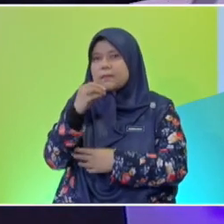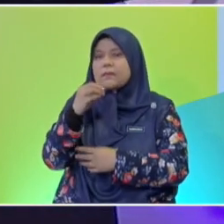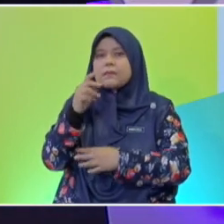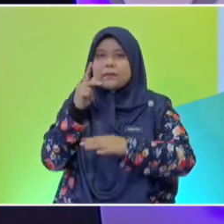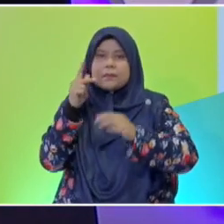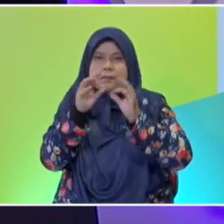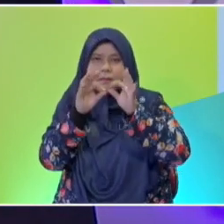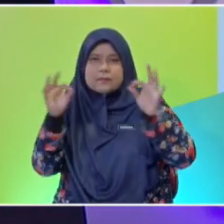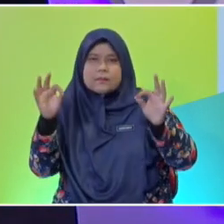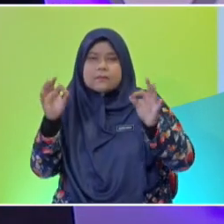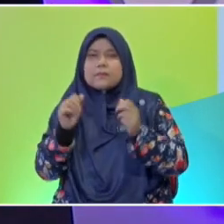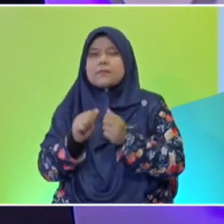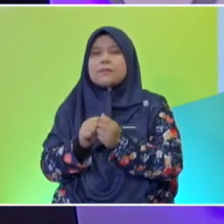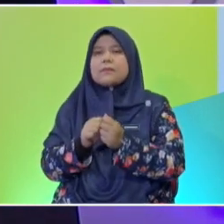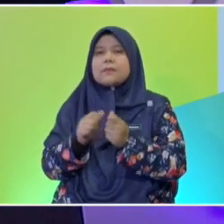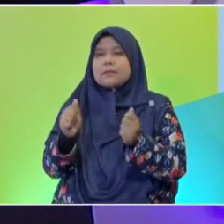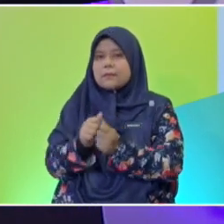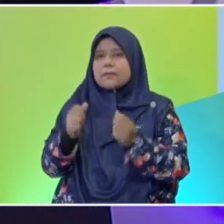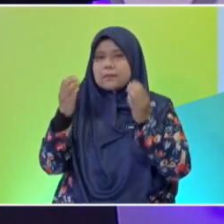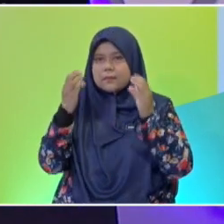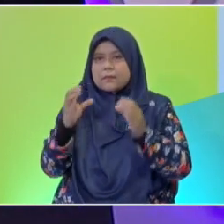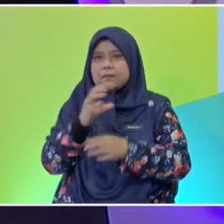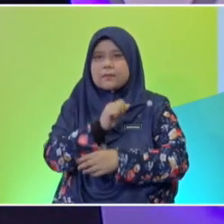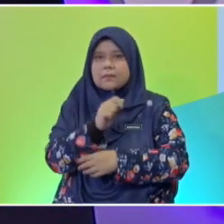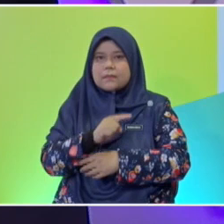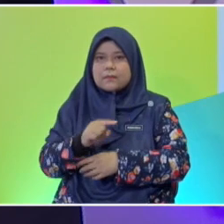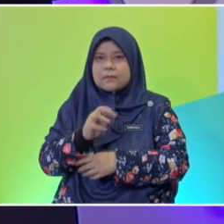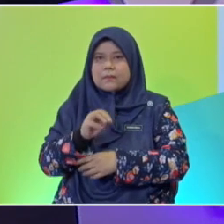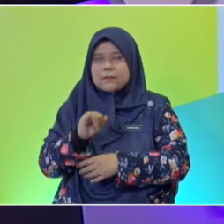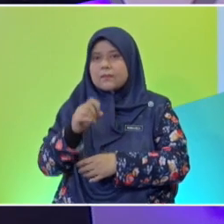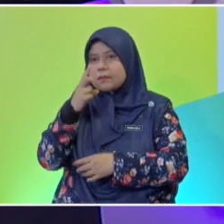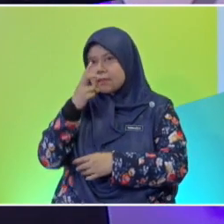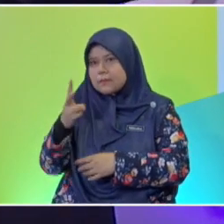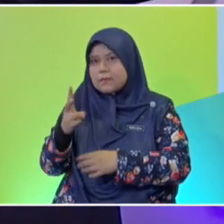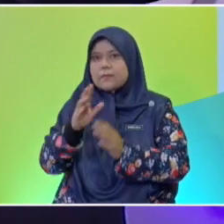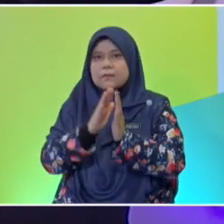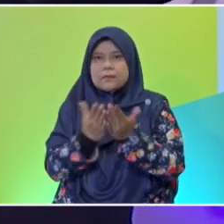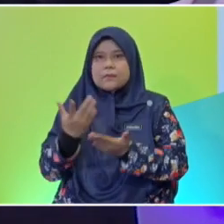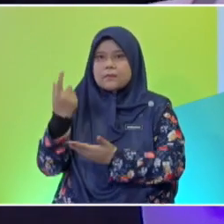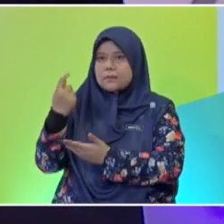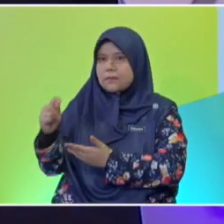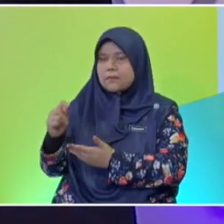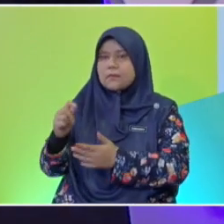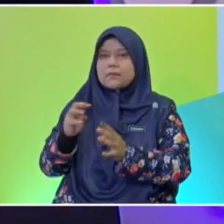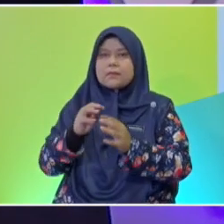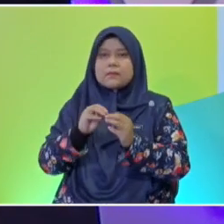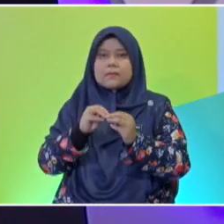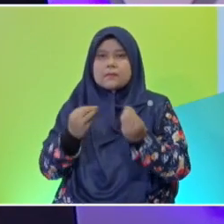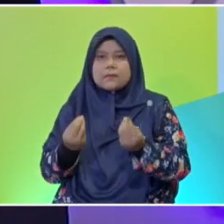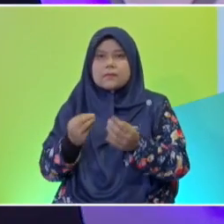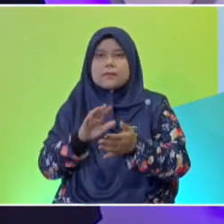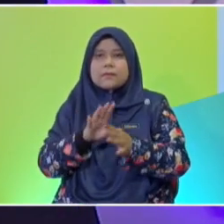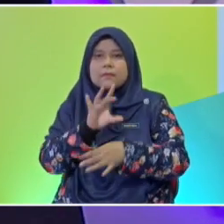perjalanan bersama rujuk buku teks matematika tentang satu yaitu pada surat 84